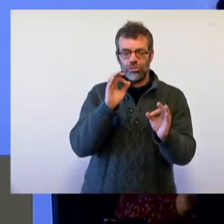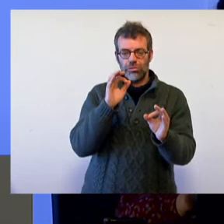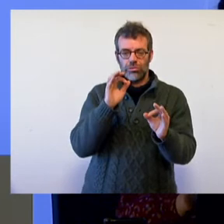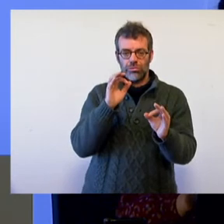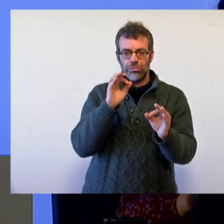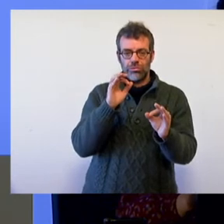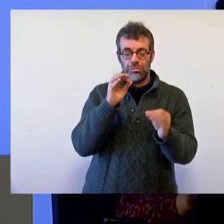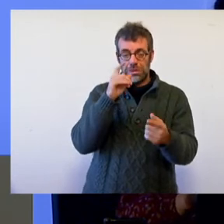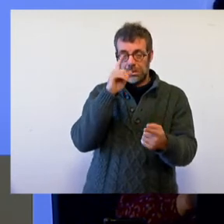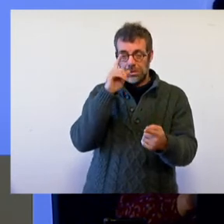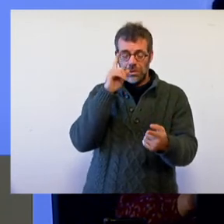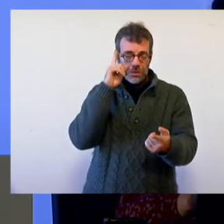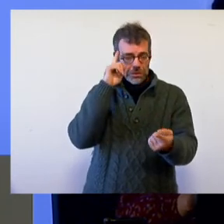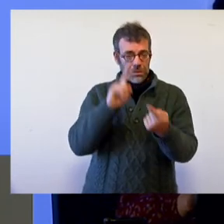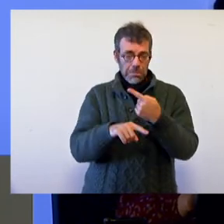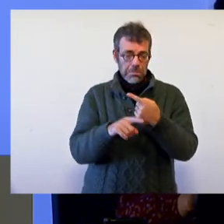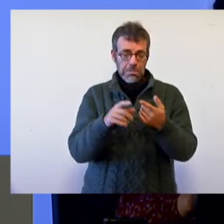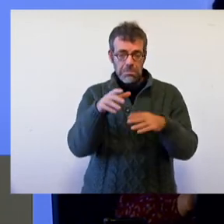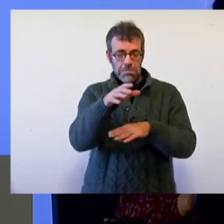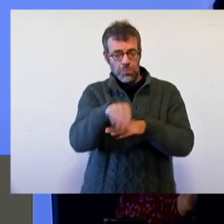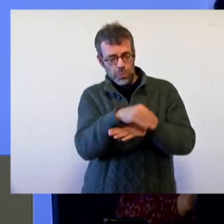Vous avez, il a été évoqué